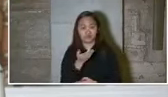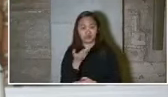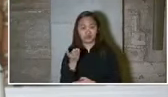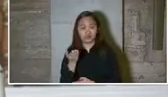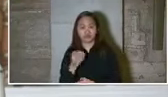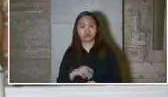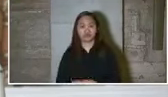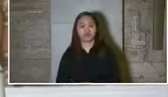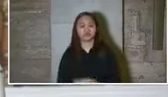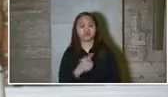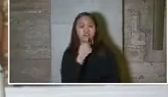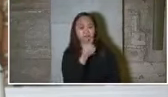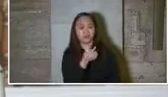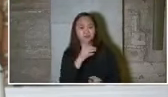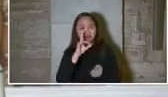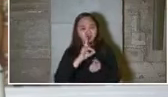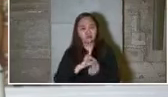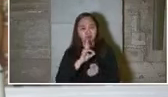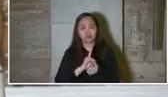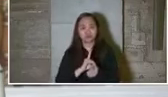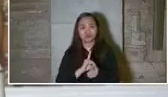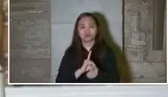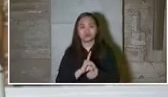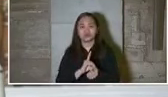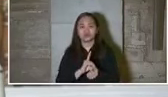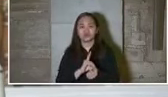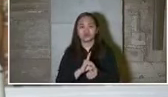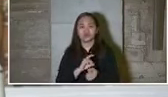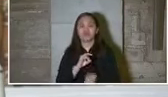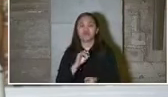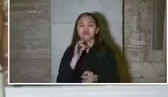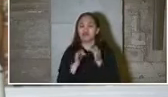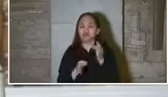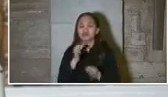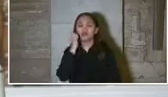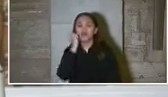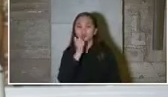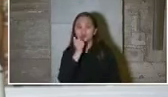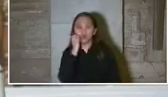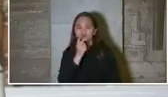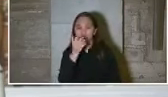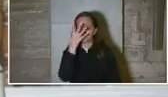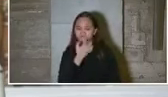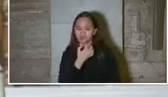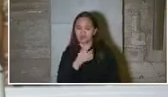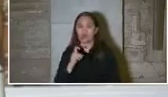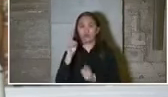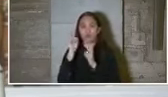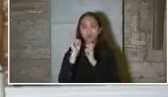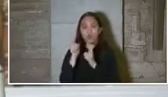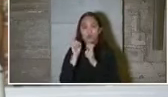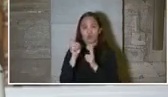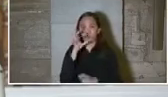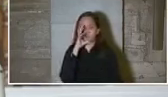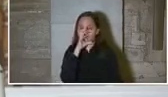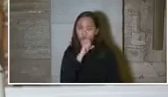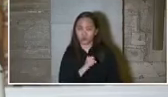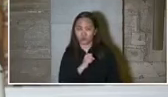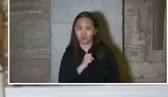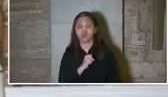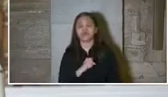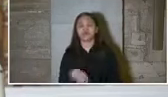Sabi ng mga doktor, kapag lagi kang galit, mabilis kang tumanda.